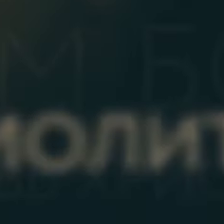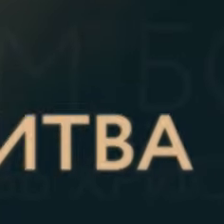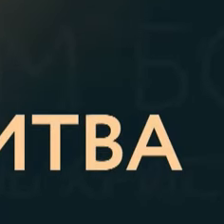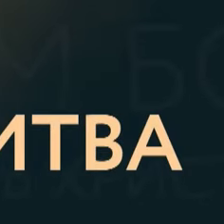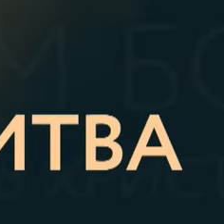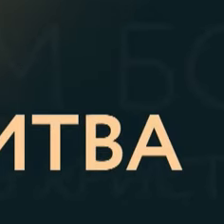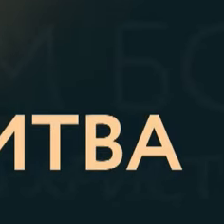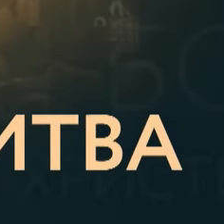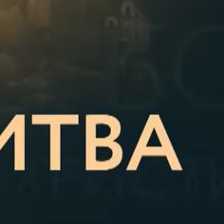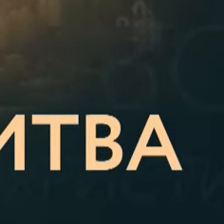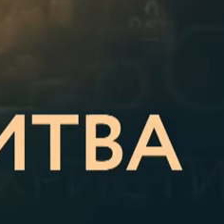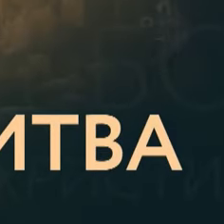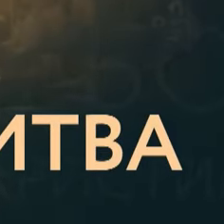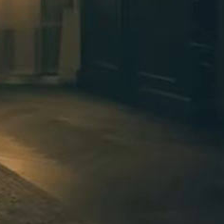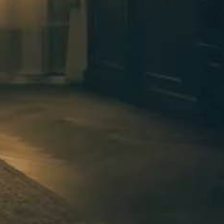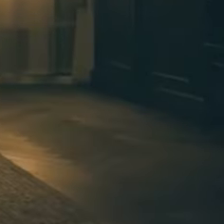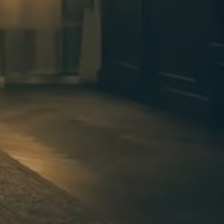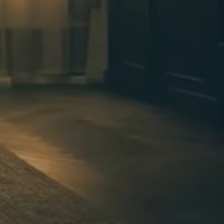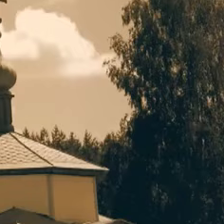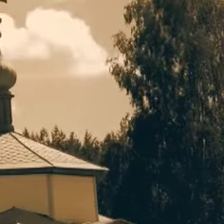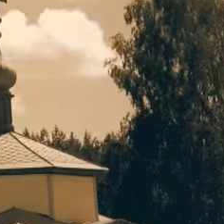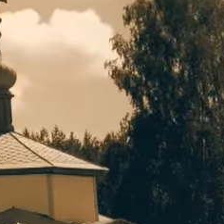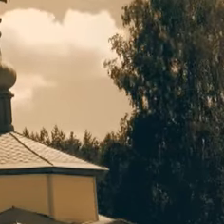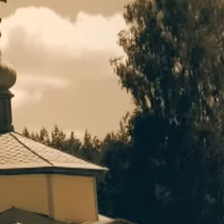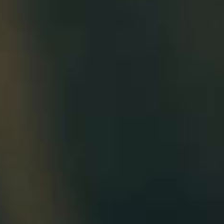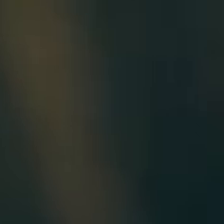любви. А как человеку научиться молиться?